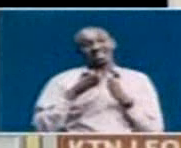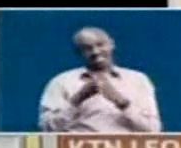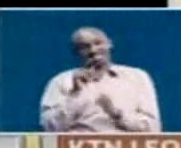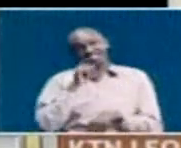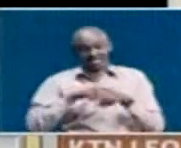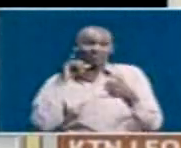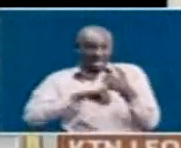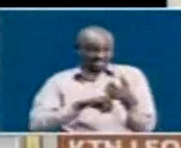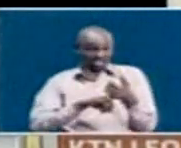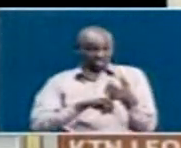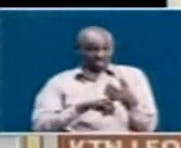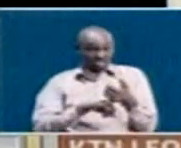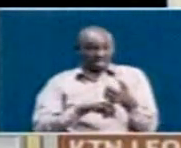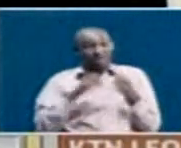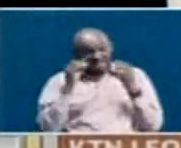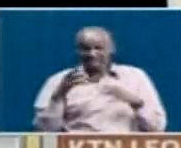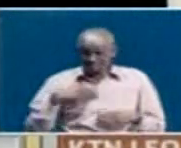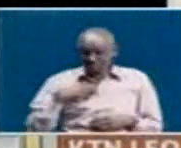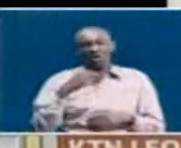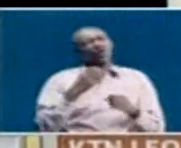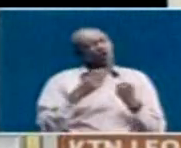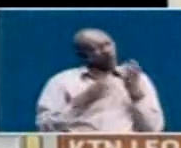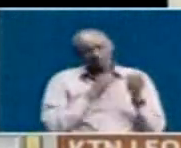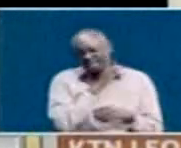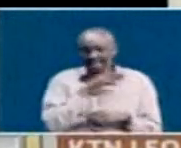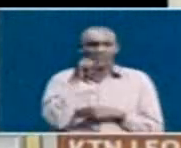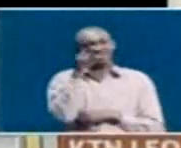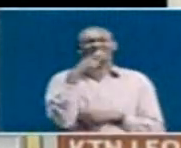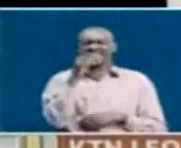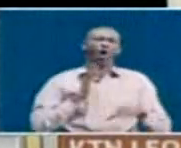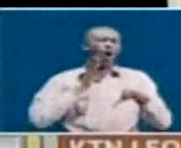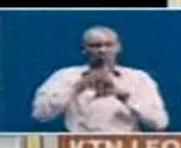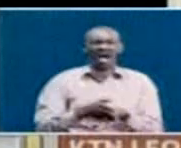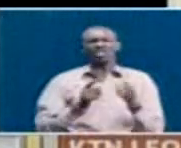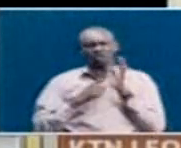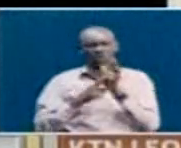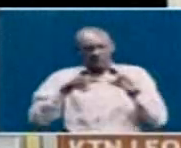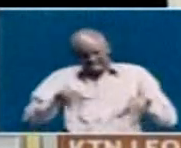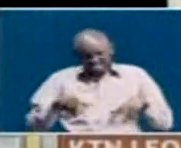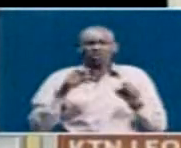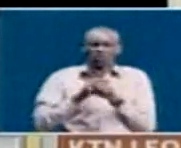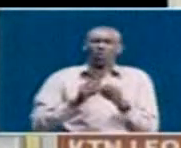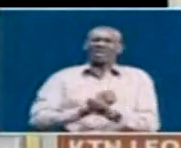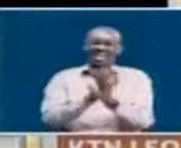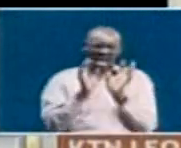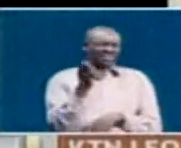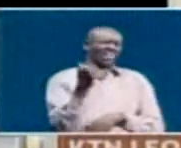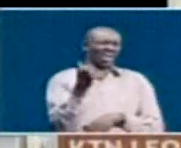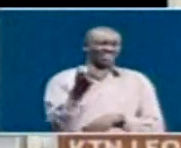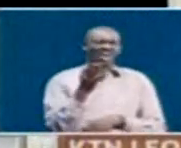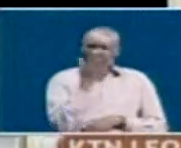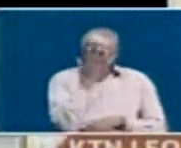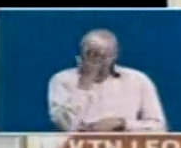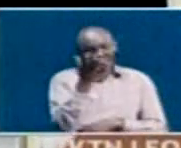Watu wamelalamika sana baadhi kuhusu video hii. Umepita mipaka, umeonyesha miguu, unateke mwanangu. Miguu